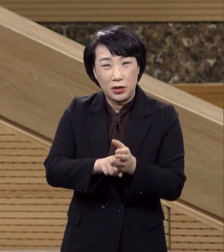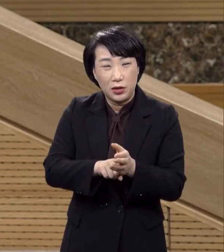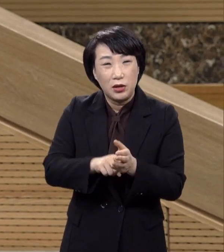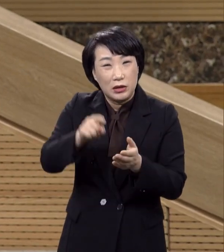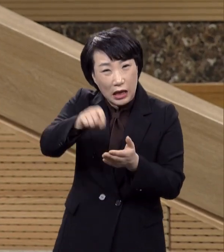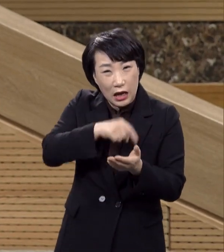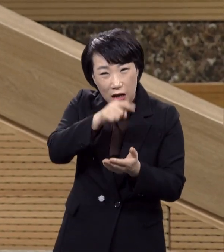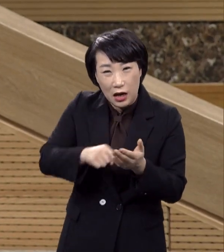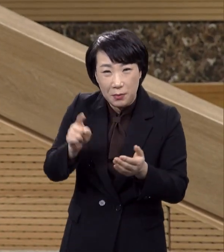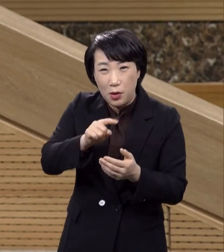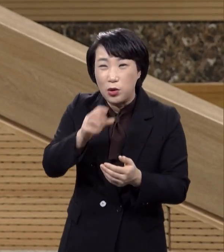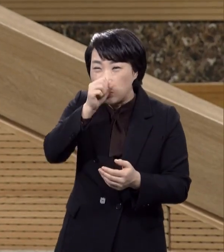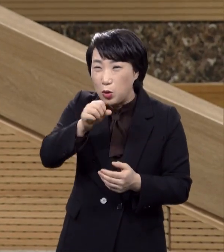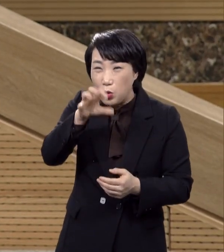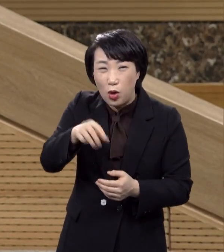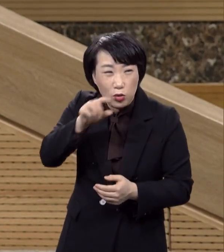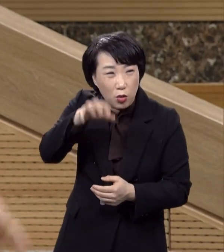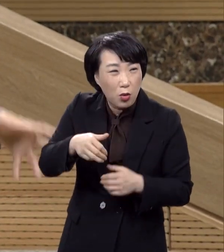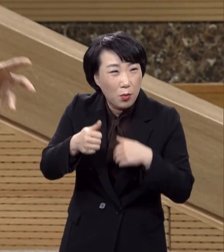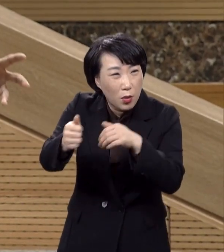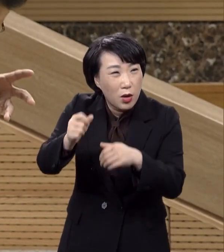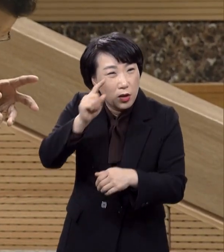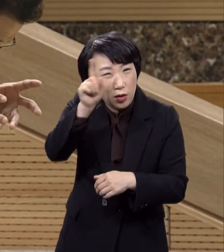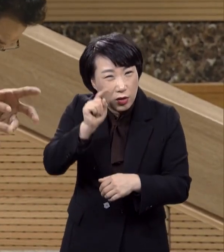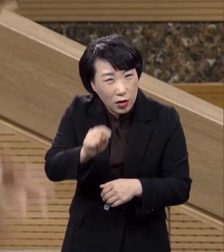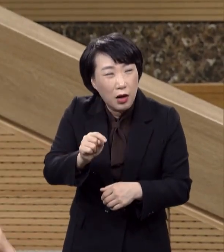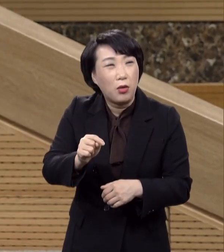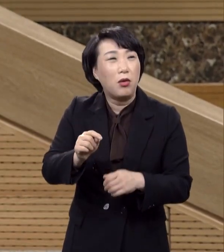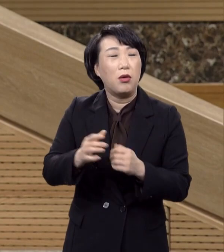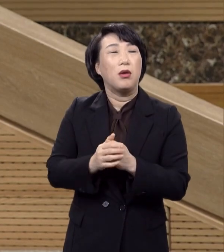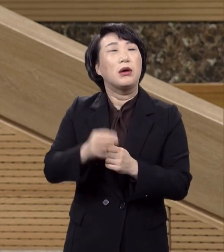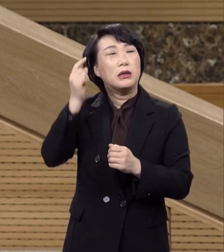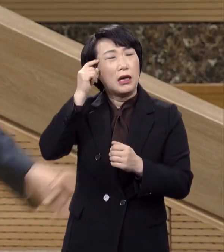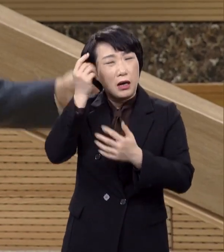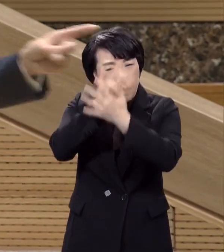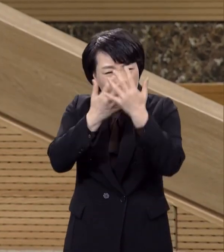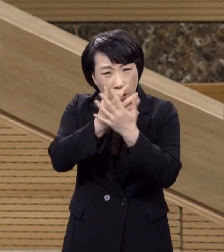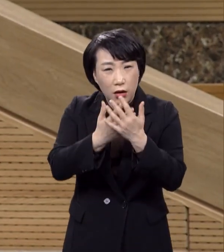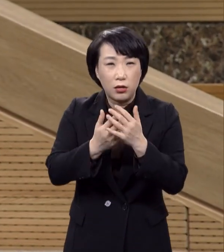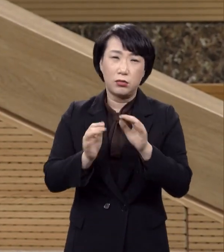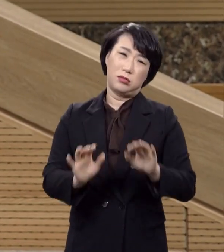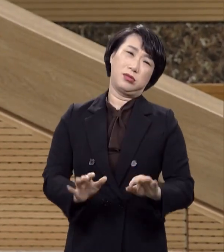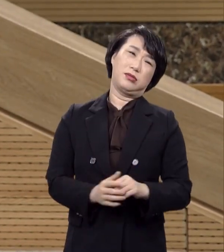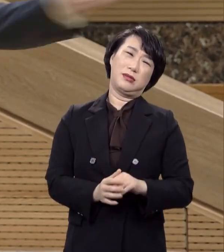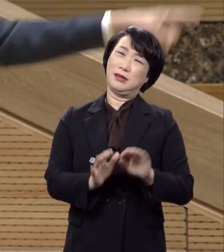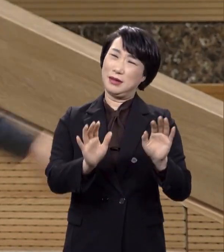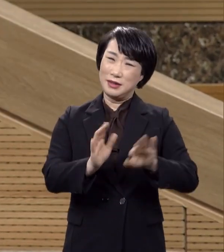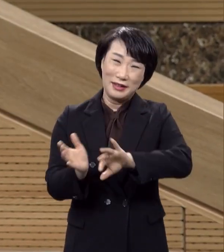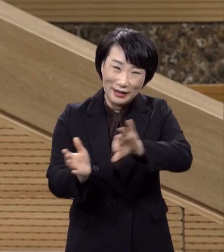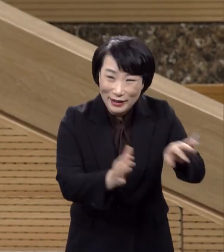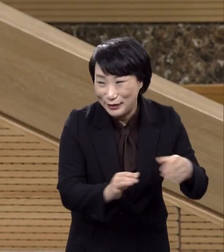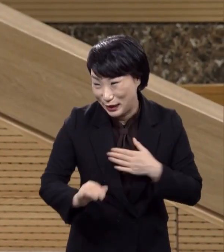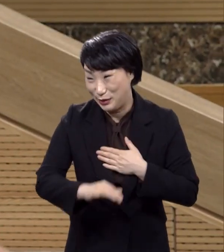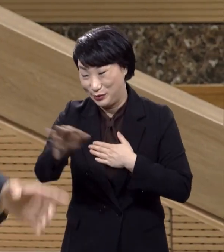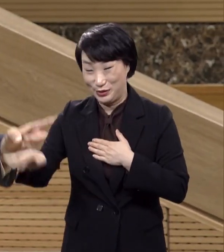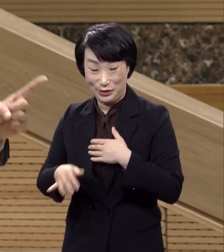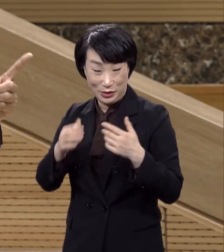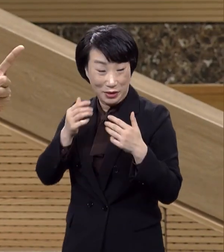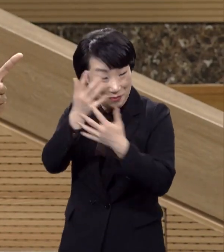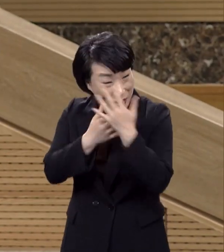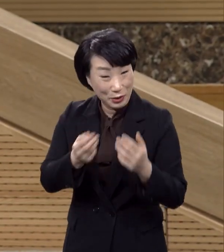대가로 좋은 곳에 보내주지 않겠냐. 막연합니다. 그러나 나와 여러분은 막연하지 않다 이